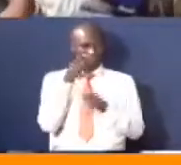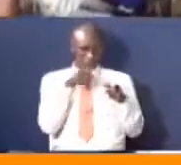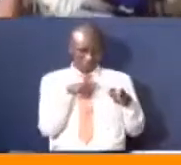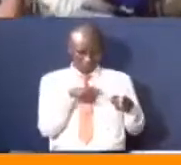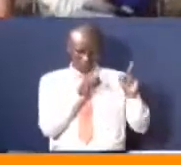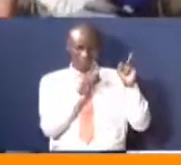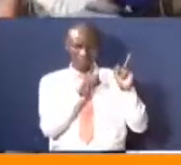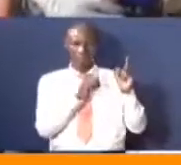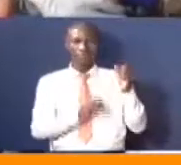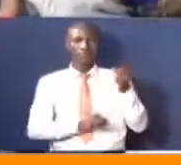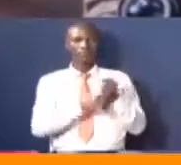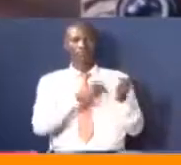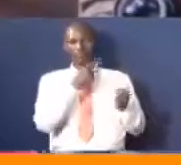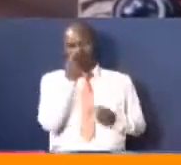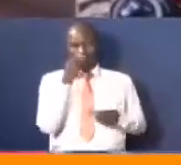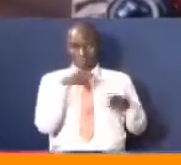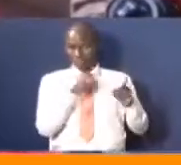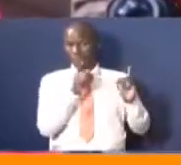kukwata mbau Kalonzo.